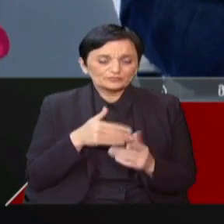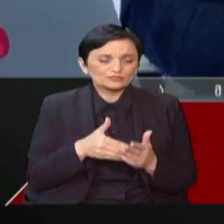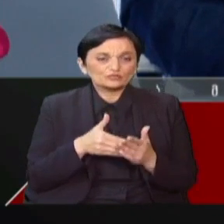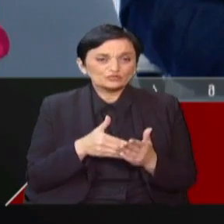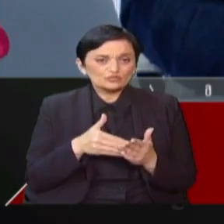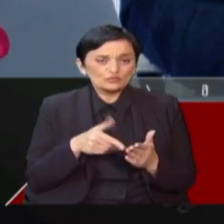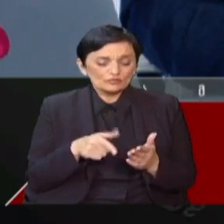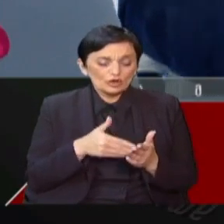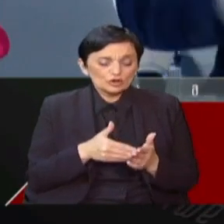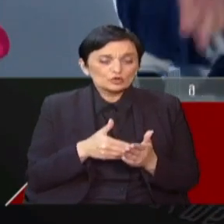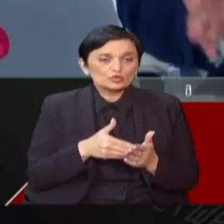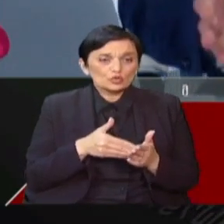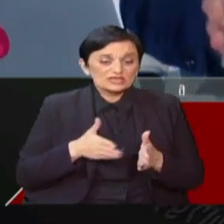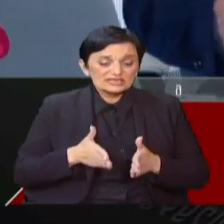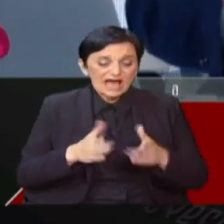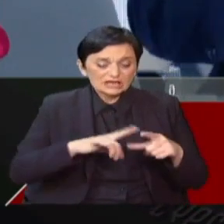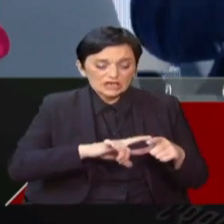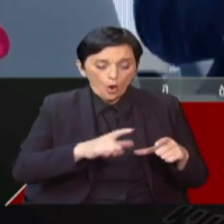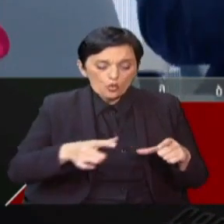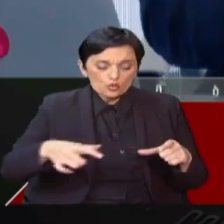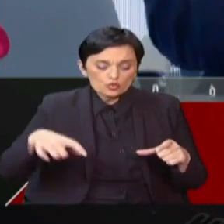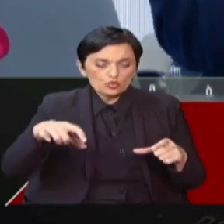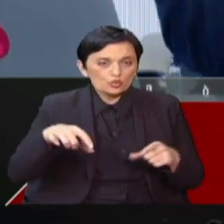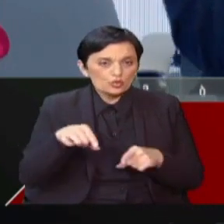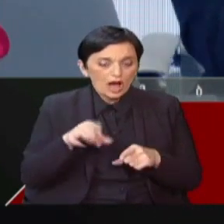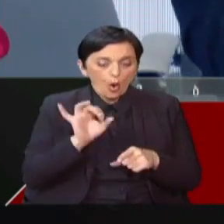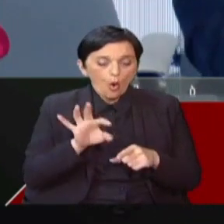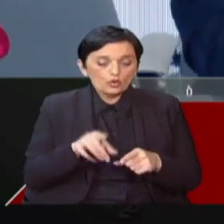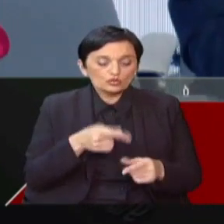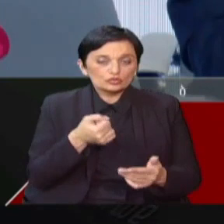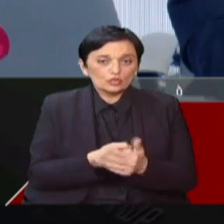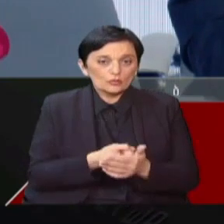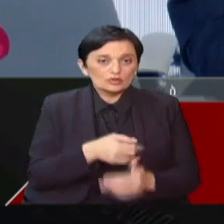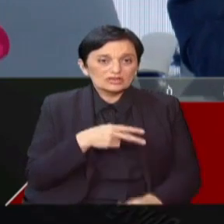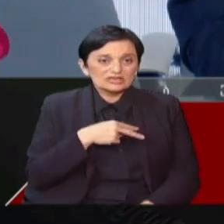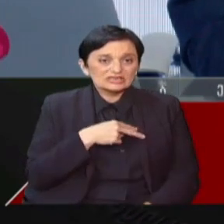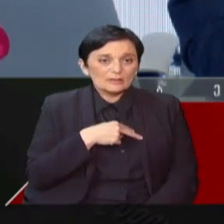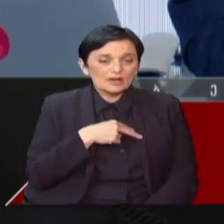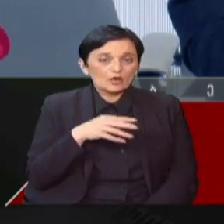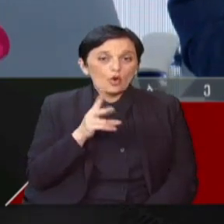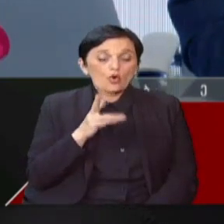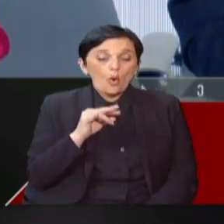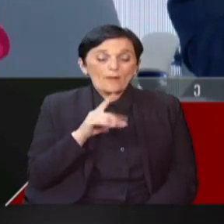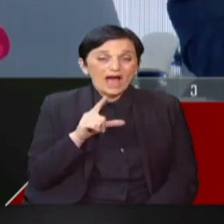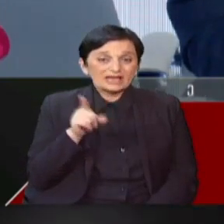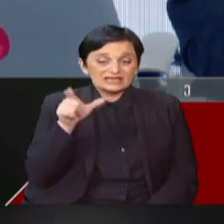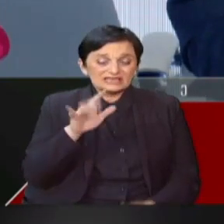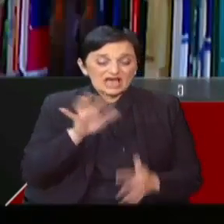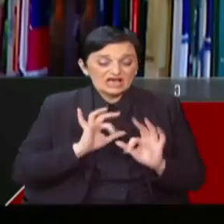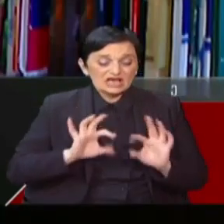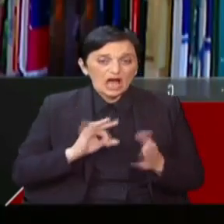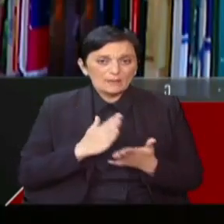რამდენად გახდება საგზაო რუკა ოქტომბრამდე. რა რომელმაც შეიძლება იმოქმედოს აპარატი. ირაკლი კუბახიძის განცხადება არის